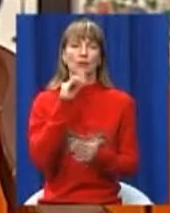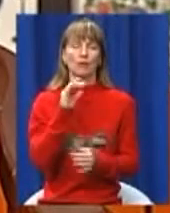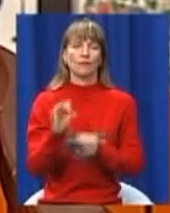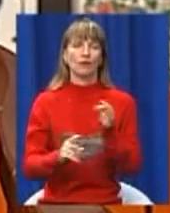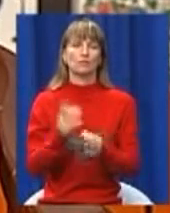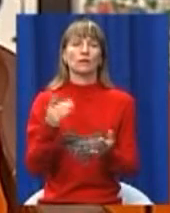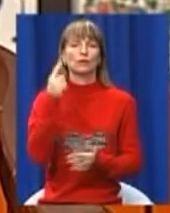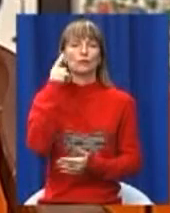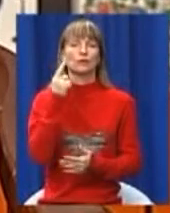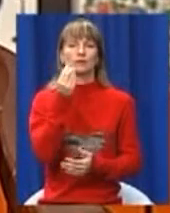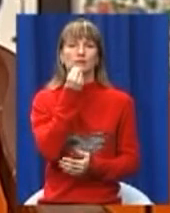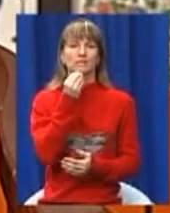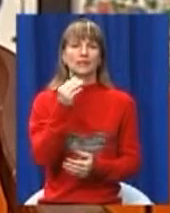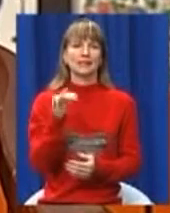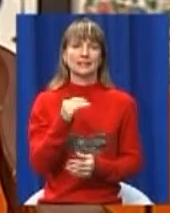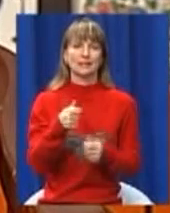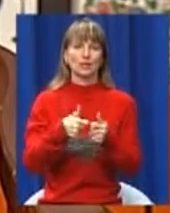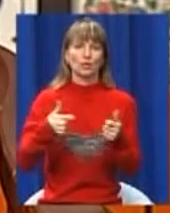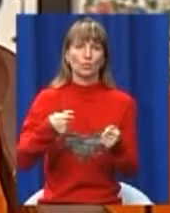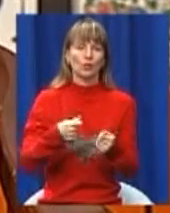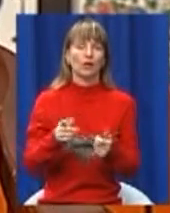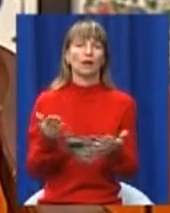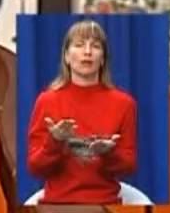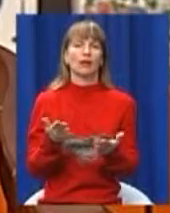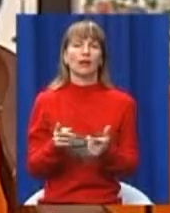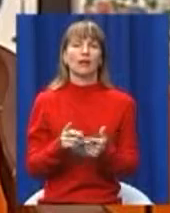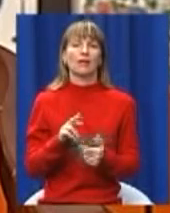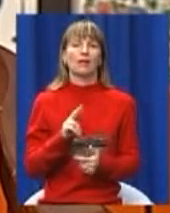також там харчувалися з тюбиків, там бідолахи, чи як?